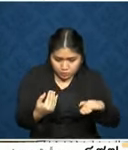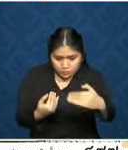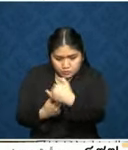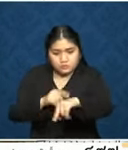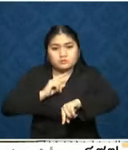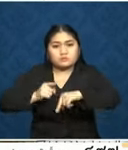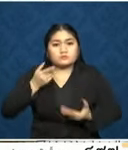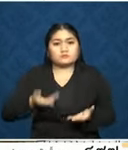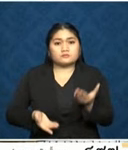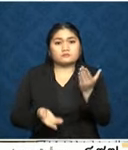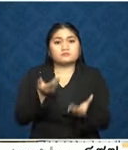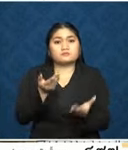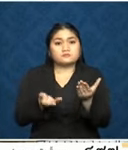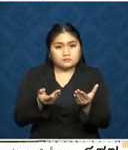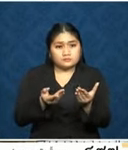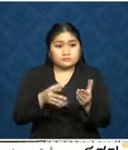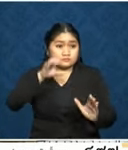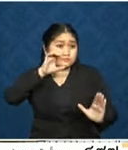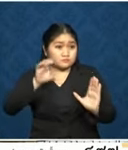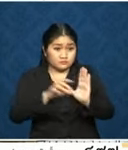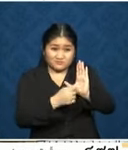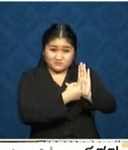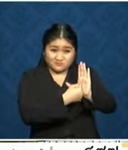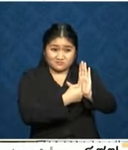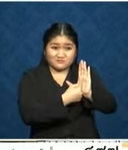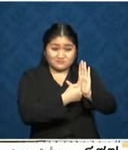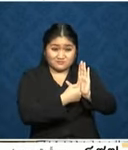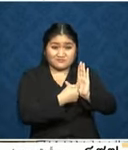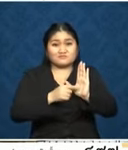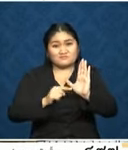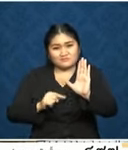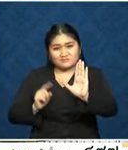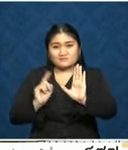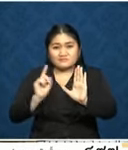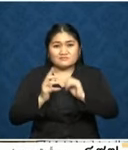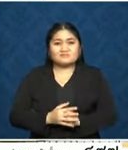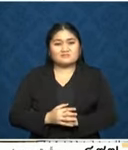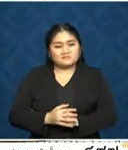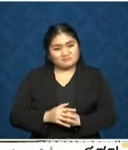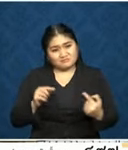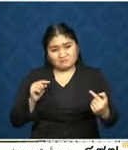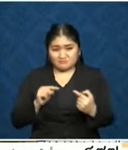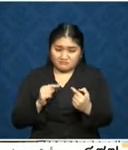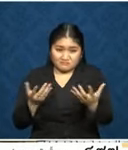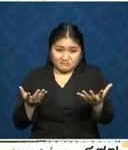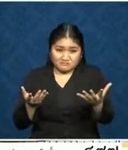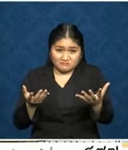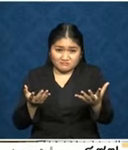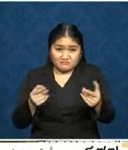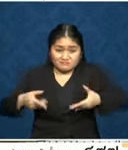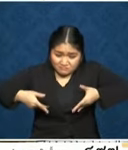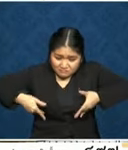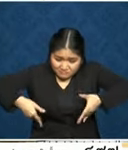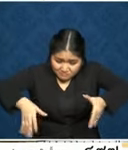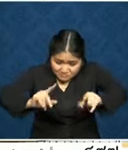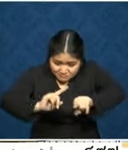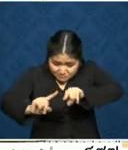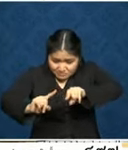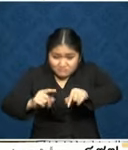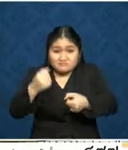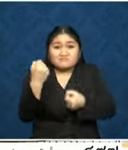อ่าที่ในตามภาพ 1 2 3นะครับมันไม่มีที่ไหล่ทางที่จะให้รถ